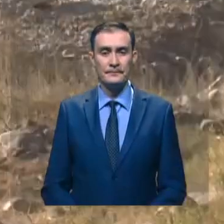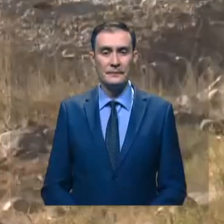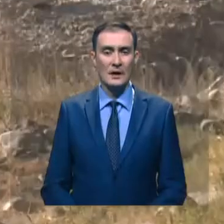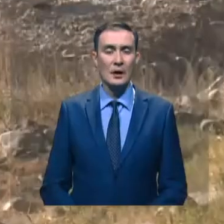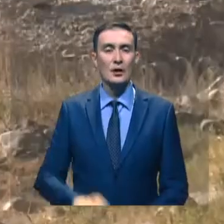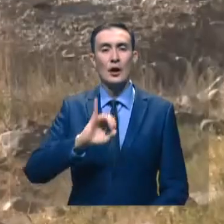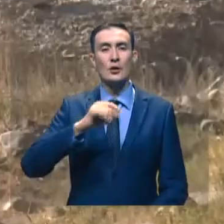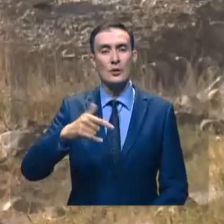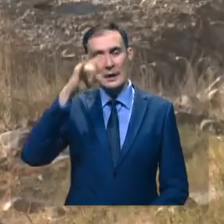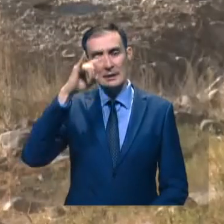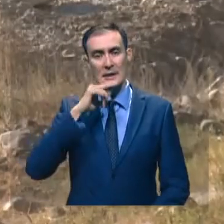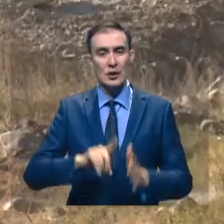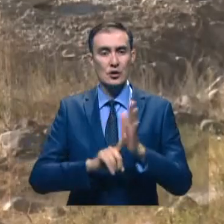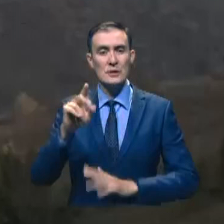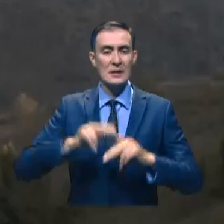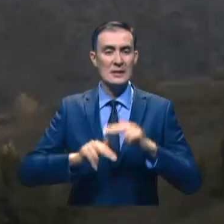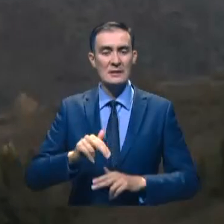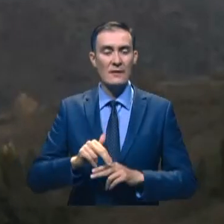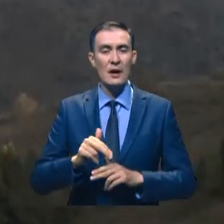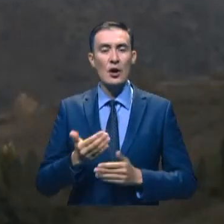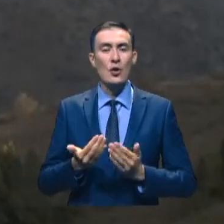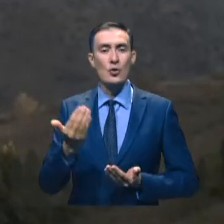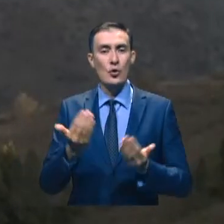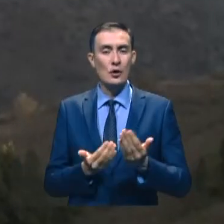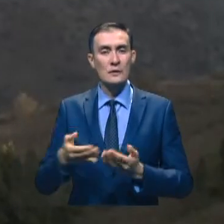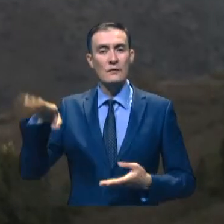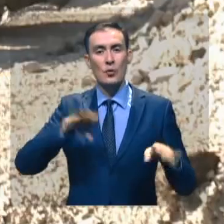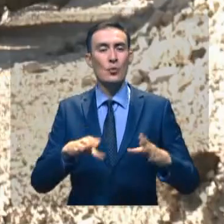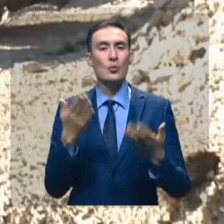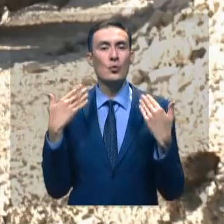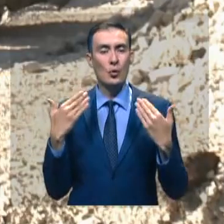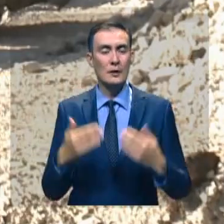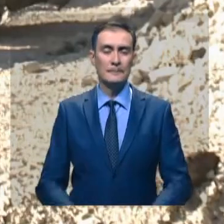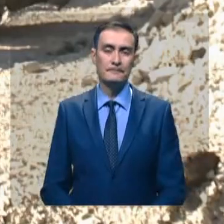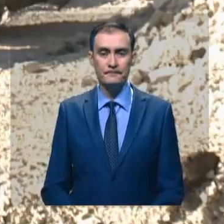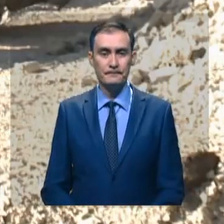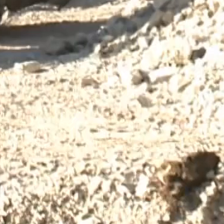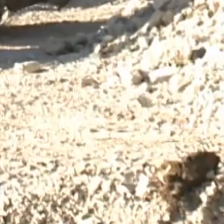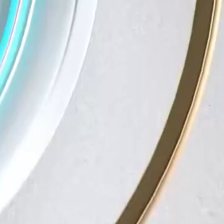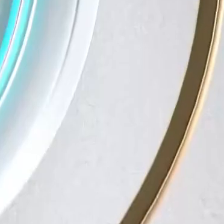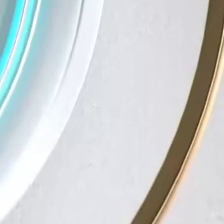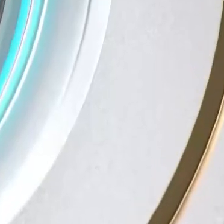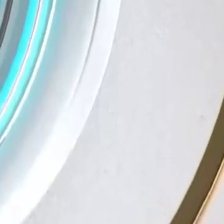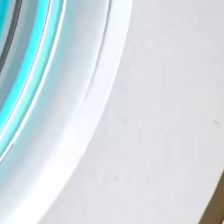Куршавель в Туркестане. На юге Казахстана началось строительство горнолыжного курорта. Каким он будет?